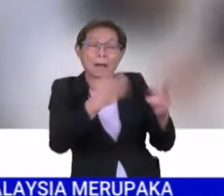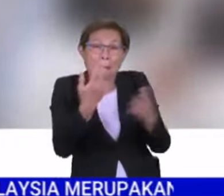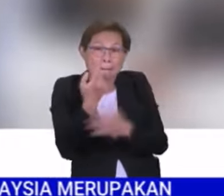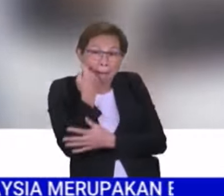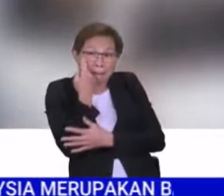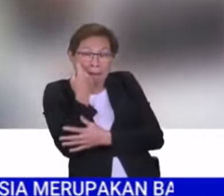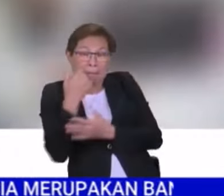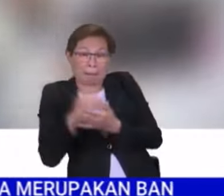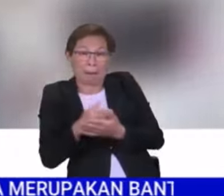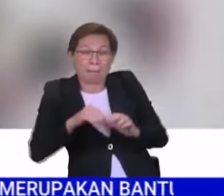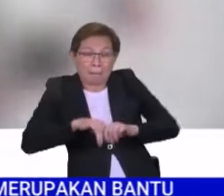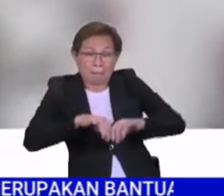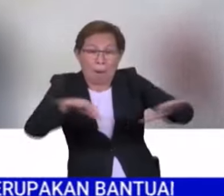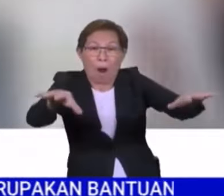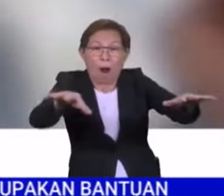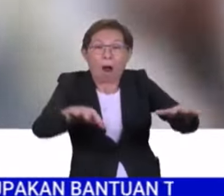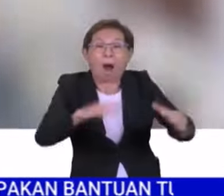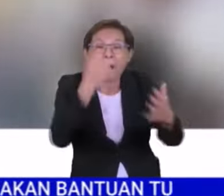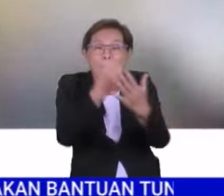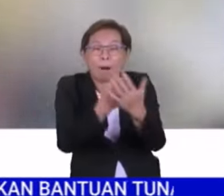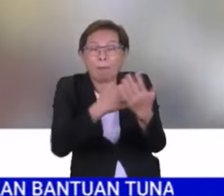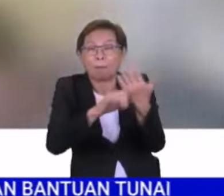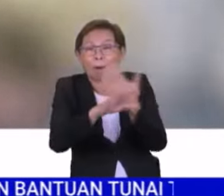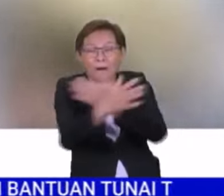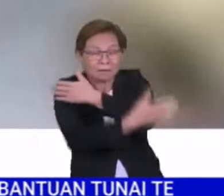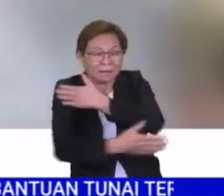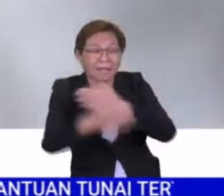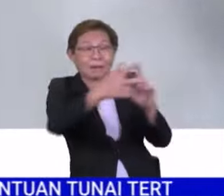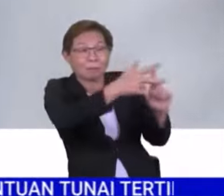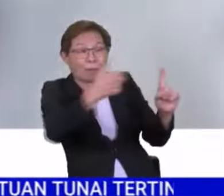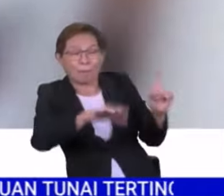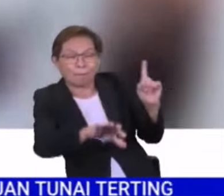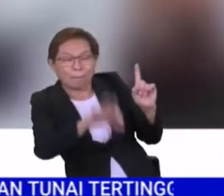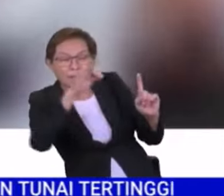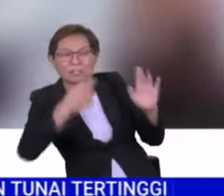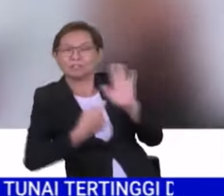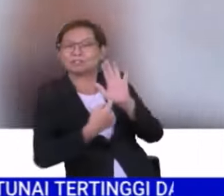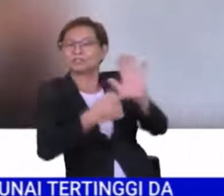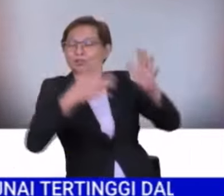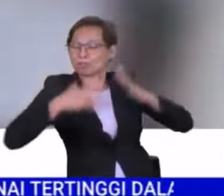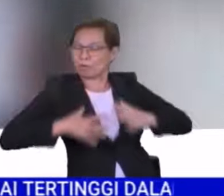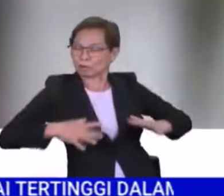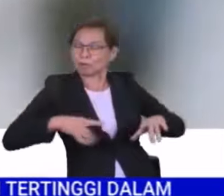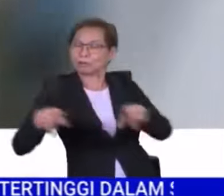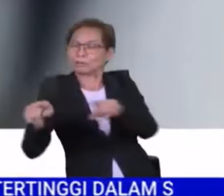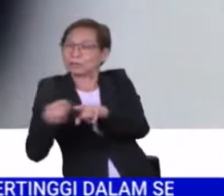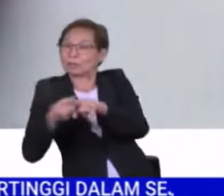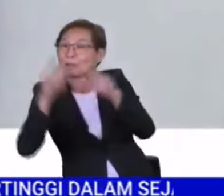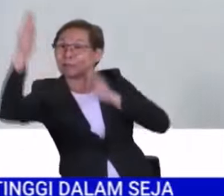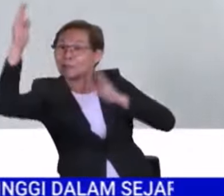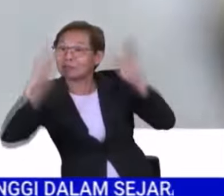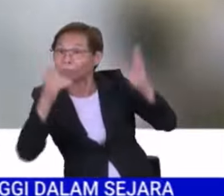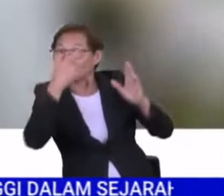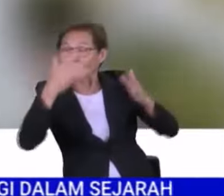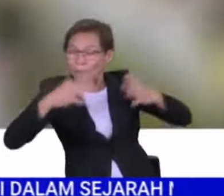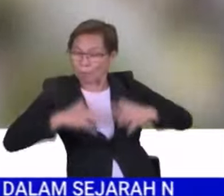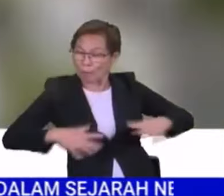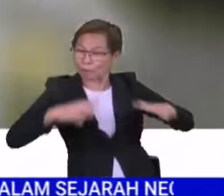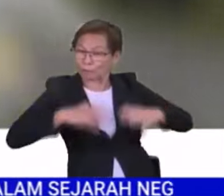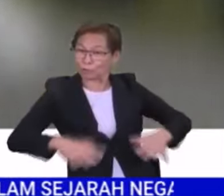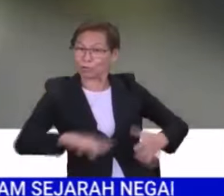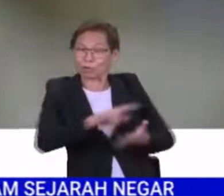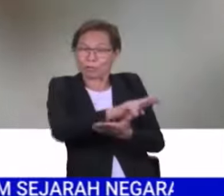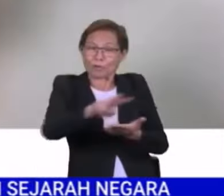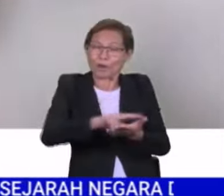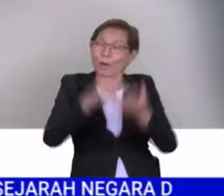tular di laman media sosial apabila pengantin di negara seberang memilih menggayakan busana seperti di Malaysia. Kerana busana tersebut,